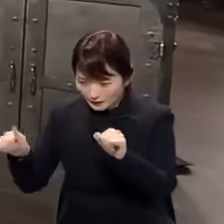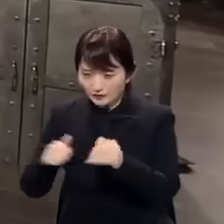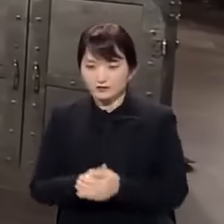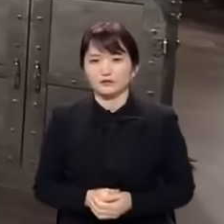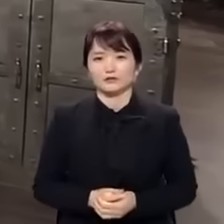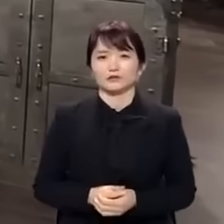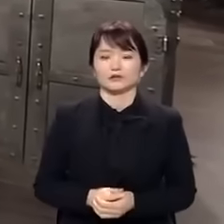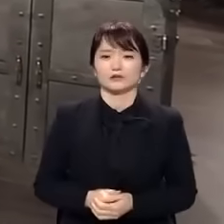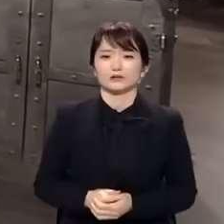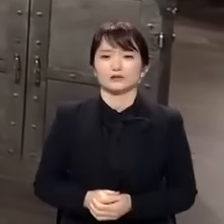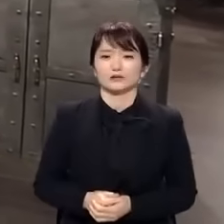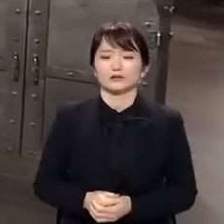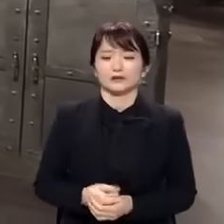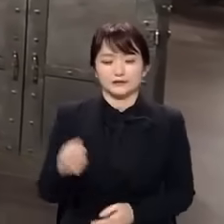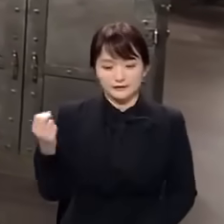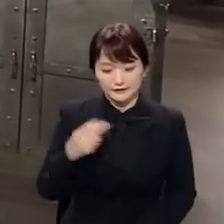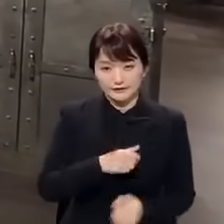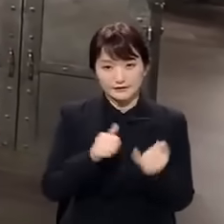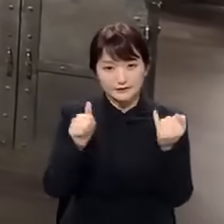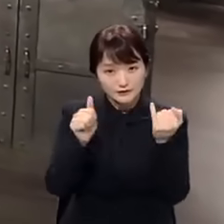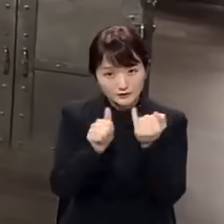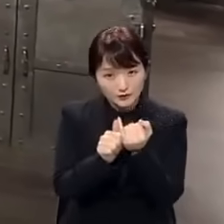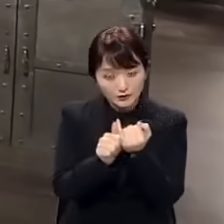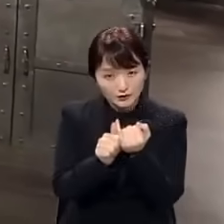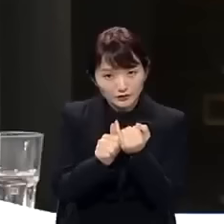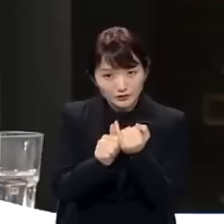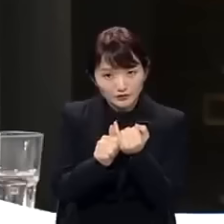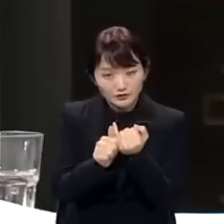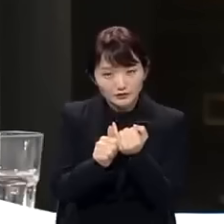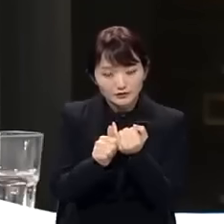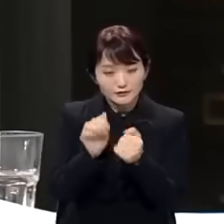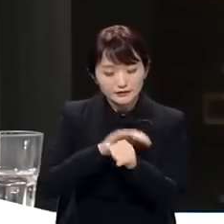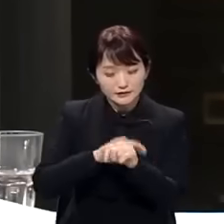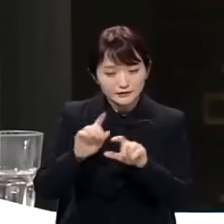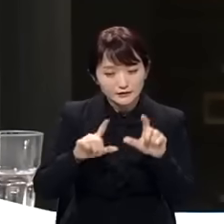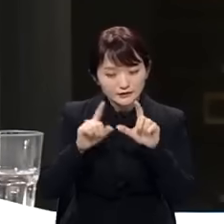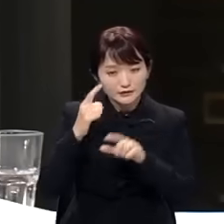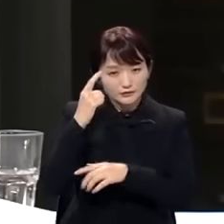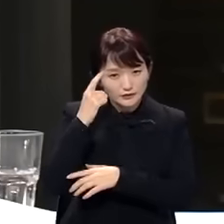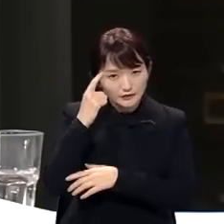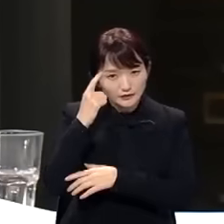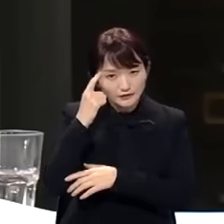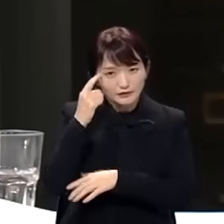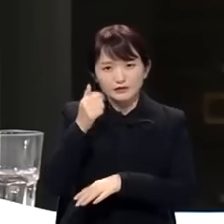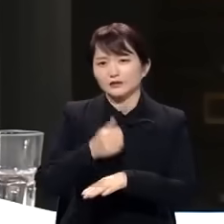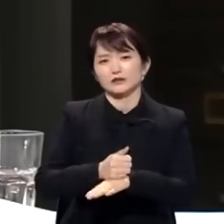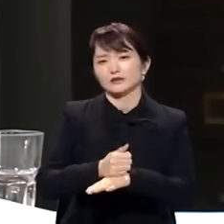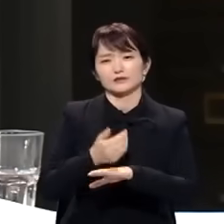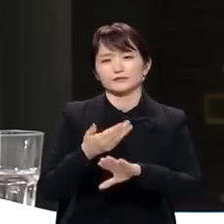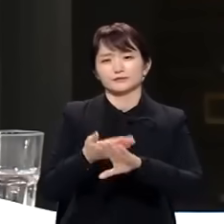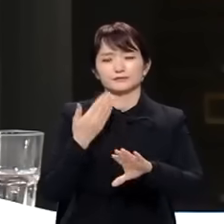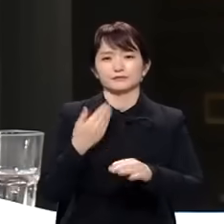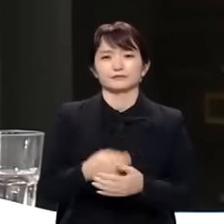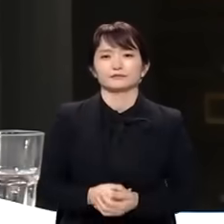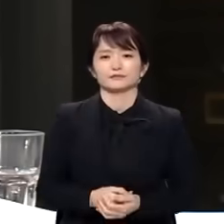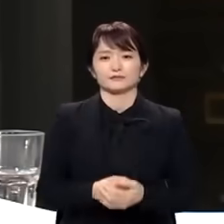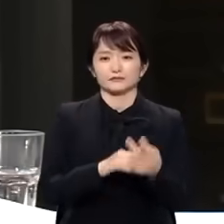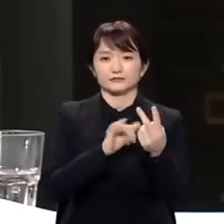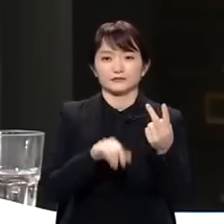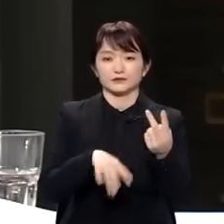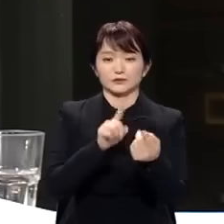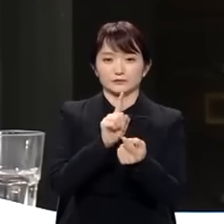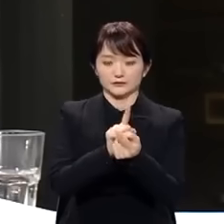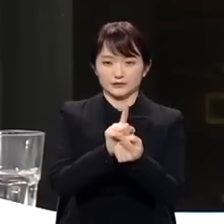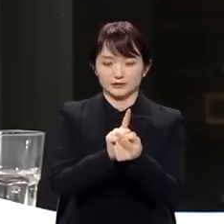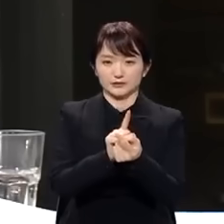생각하면서 재원을 했는데 그 끝은 본인들의 기대와는 전혀 달랐던 거죠 자 이들의 첫 만남부터